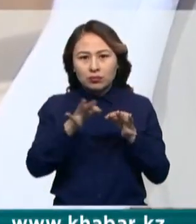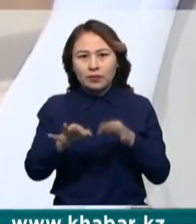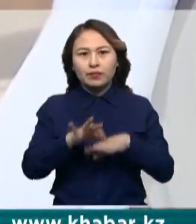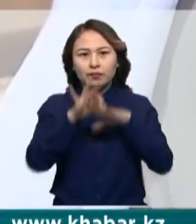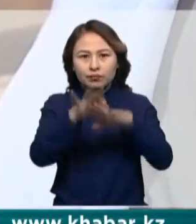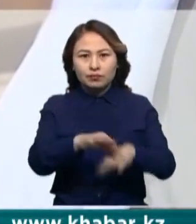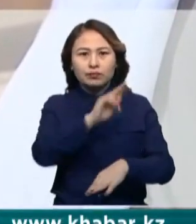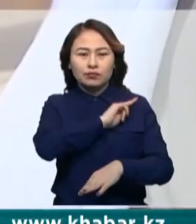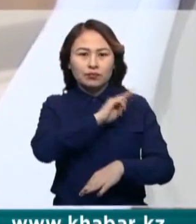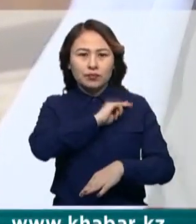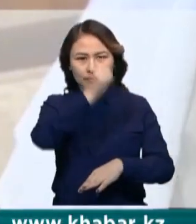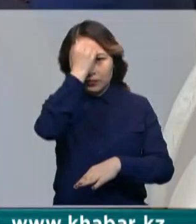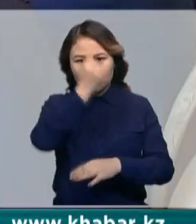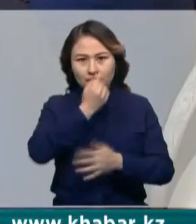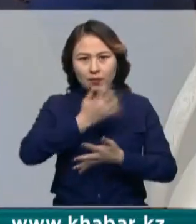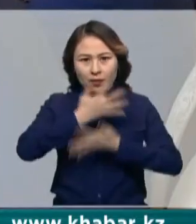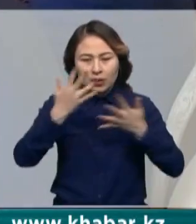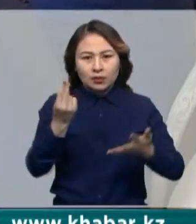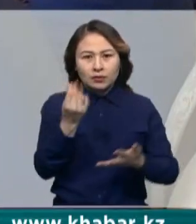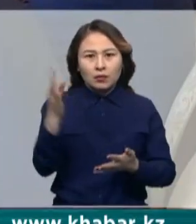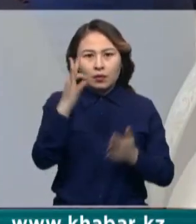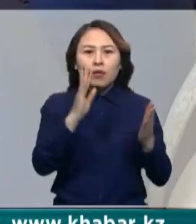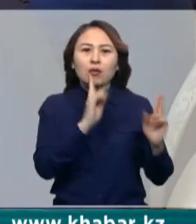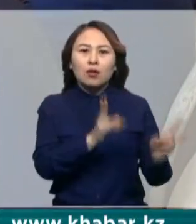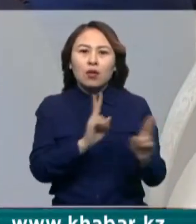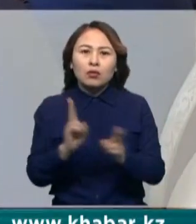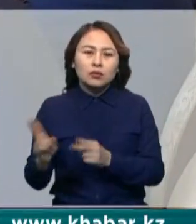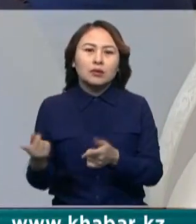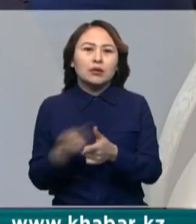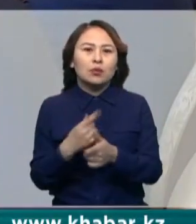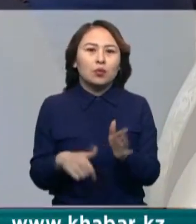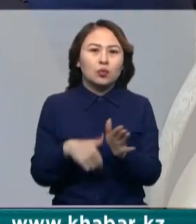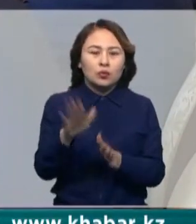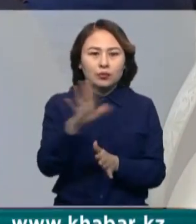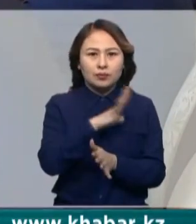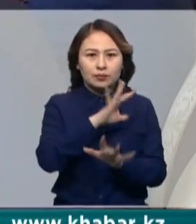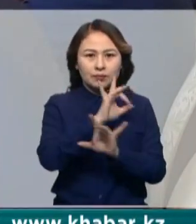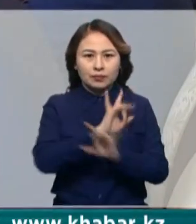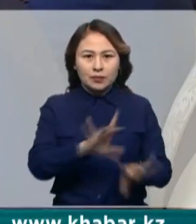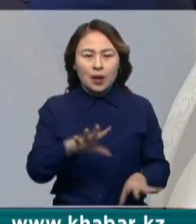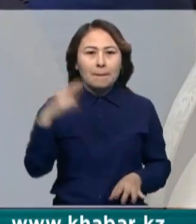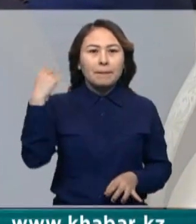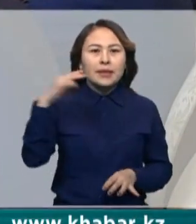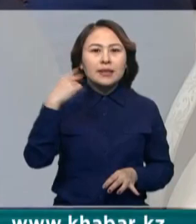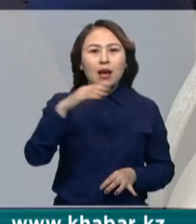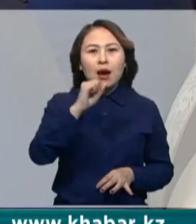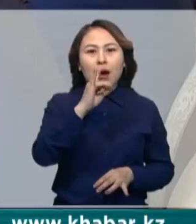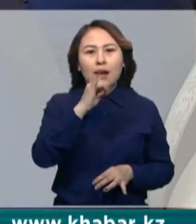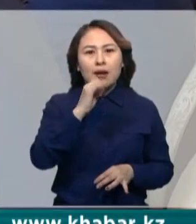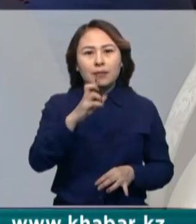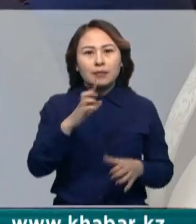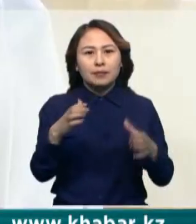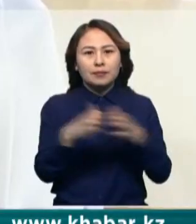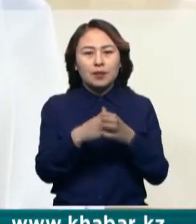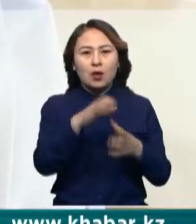жұмысына ризашылық білдіріп, қаржы нарығын реттеу саласындағы ықпалдастықты нығайтуға ниетті екенін атап өтті. Президенттің